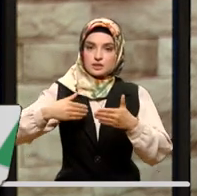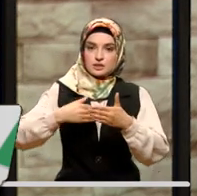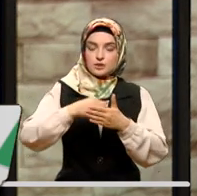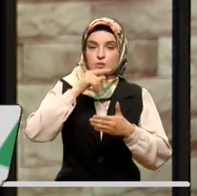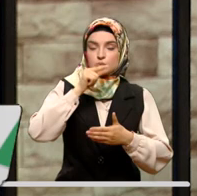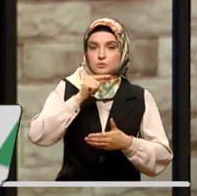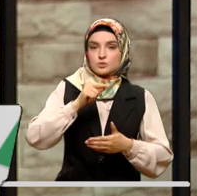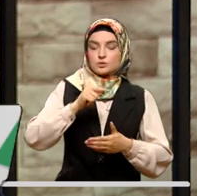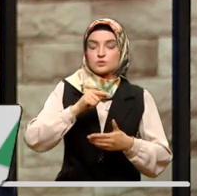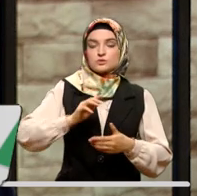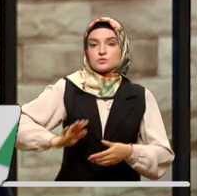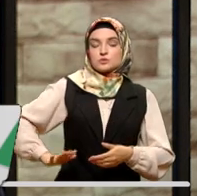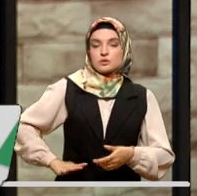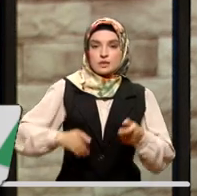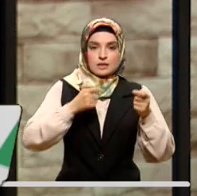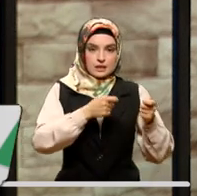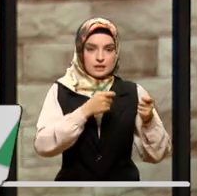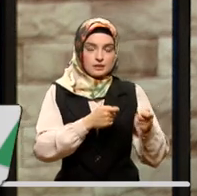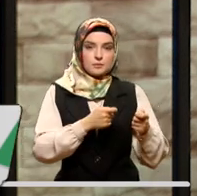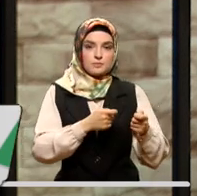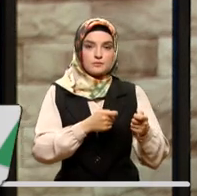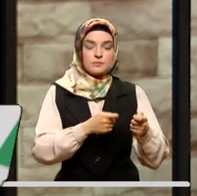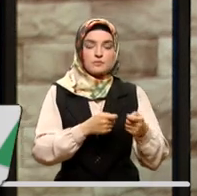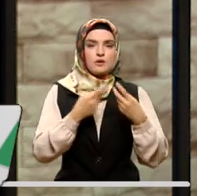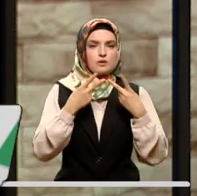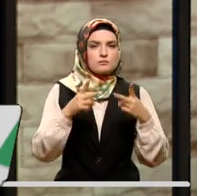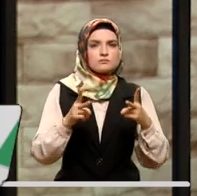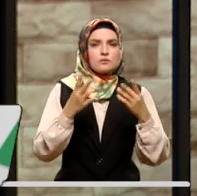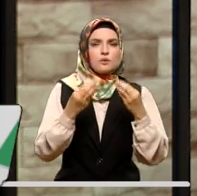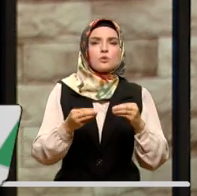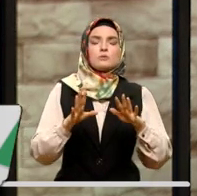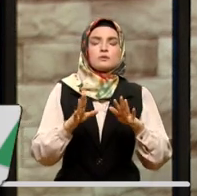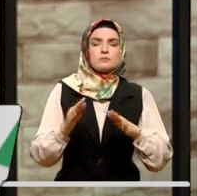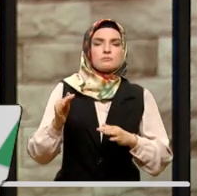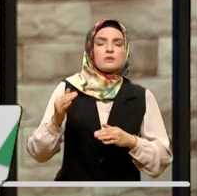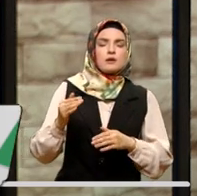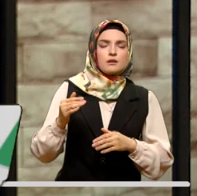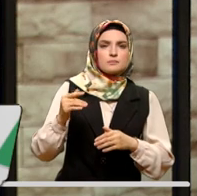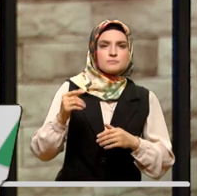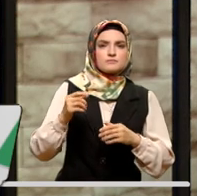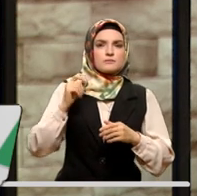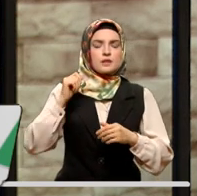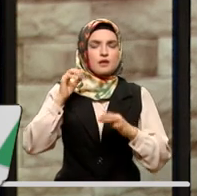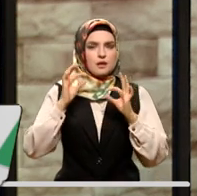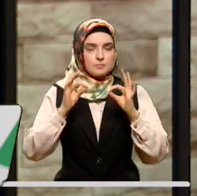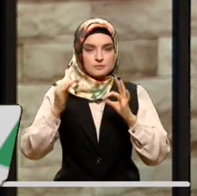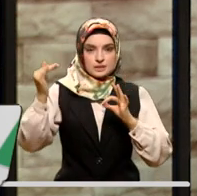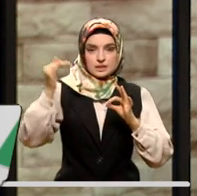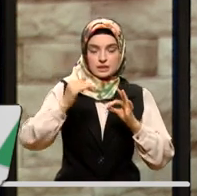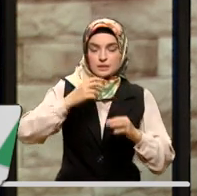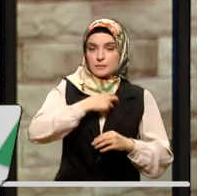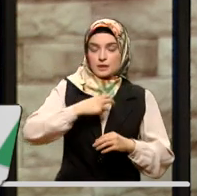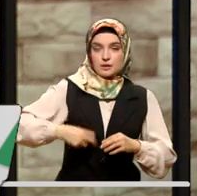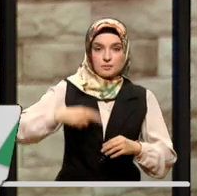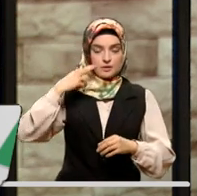eğitimine dair açık, aleni bir söylem olmasa da her yer geldiğinde Peygamber Efendimiz'in çocukları eğittiğini görüyoruz.